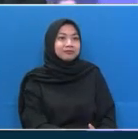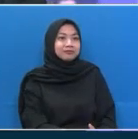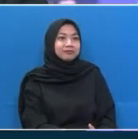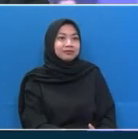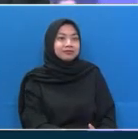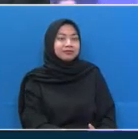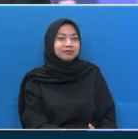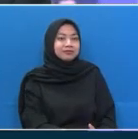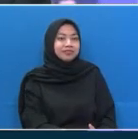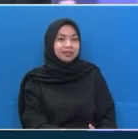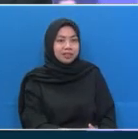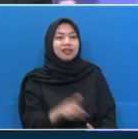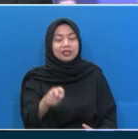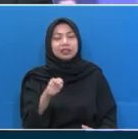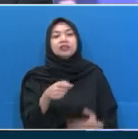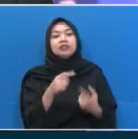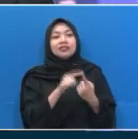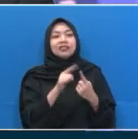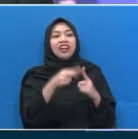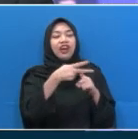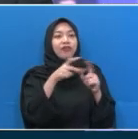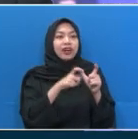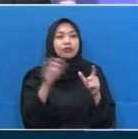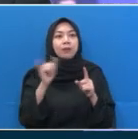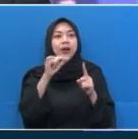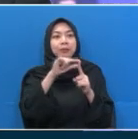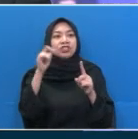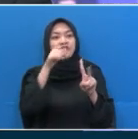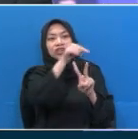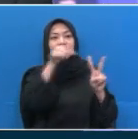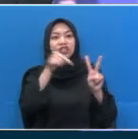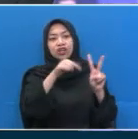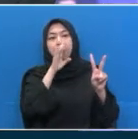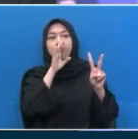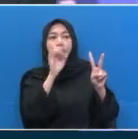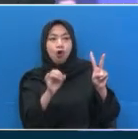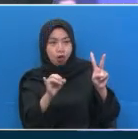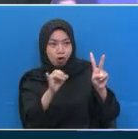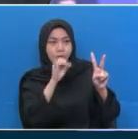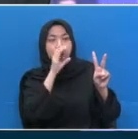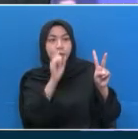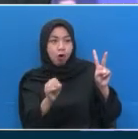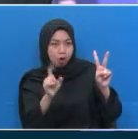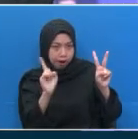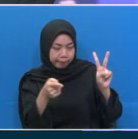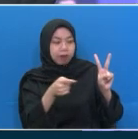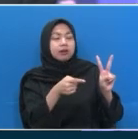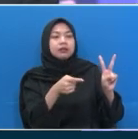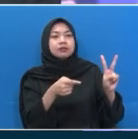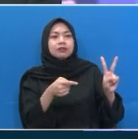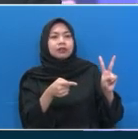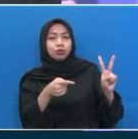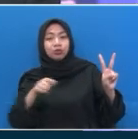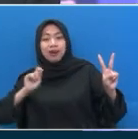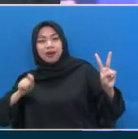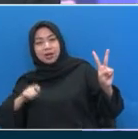terindikasi bohong khususnya untuk Ferdi sambo dan juga Putri Cendrawati dengan keterangan yang dihadirkan oleh ahli ini nanti pengaruhnya